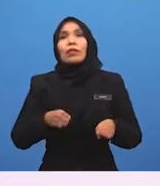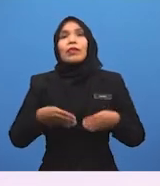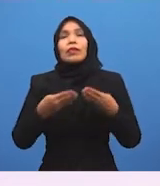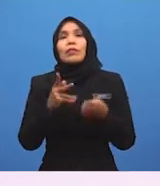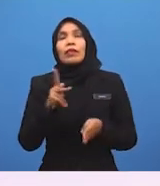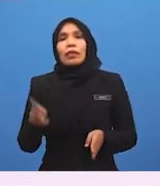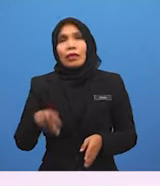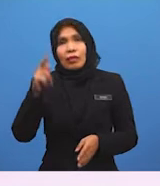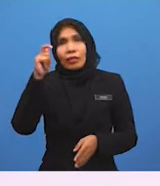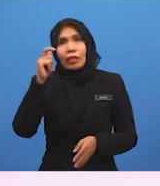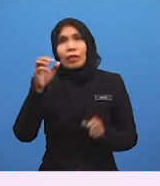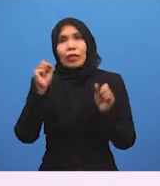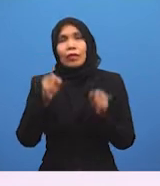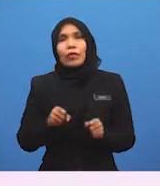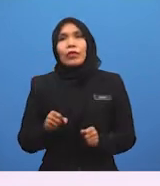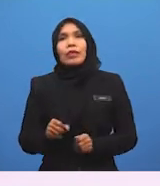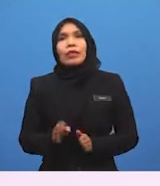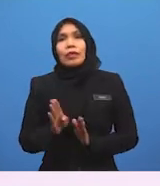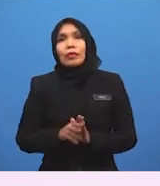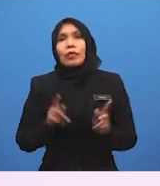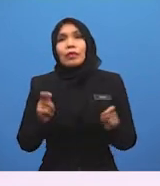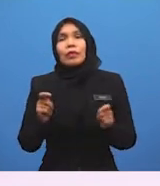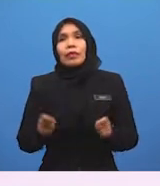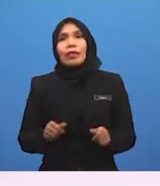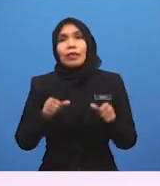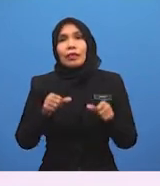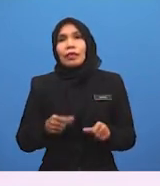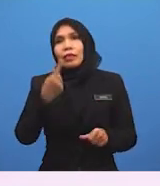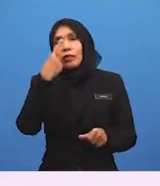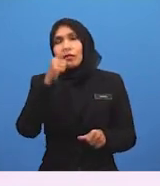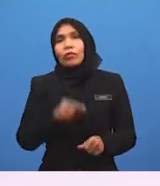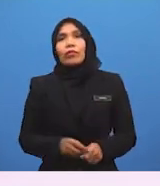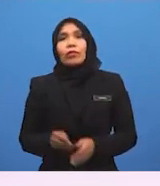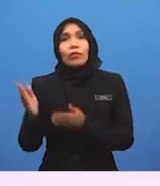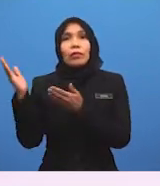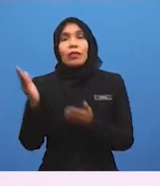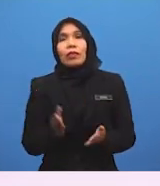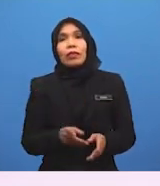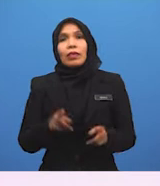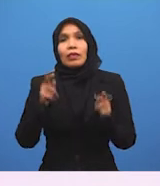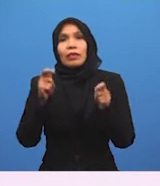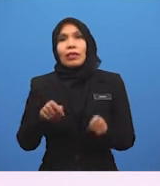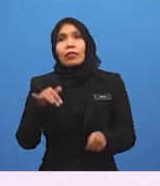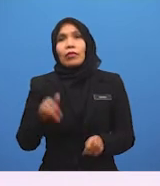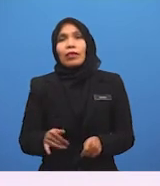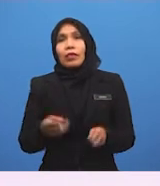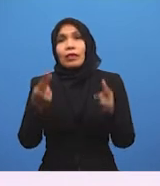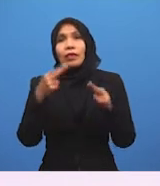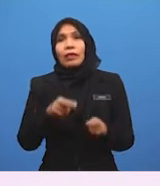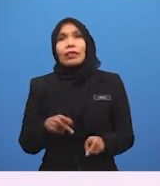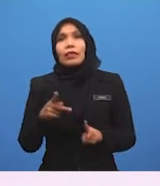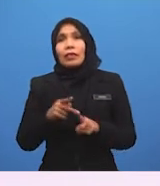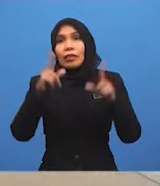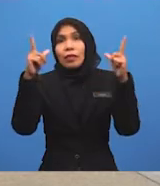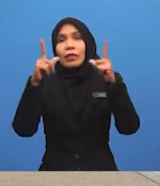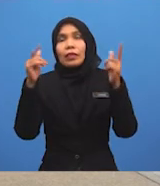bagaimanakah Tan boleh bertindak adil untuk melayan tetamu yang hadir ke majlis itu?